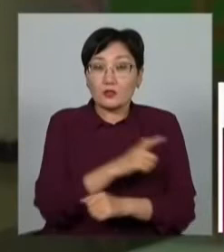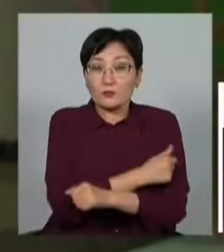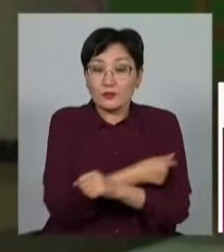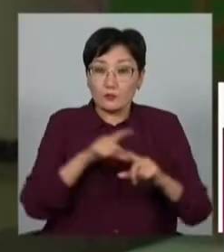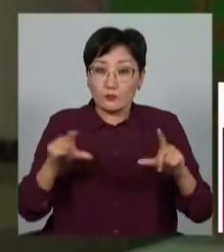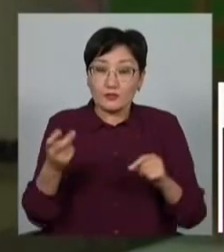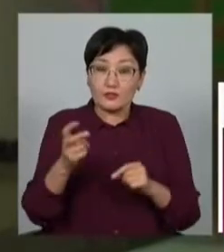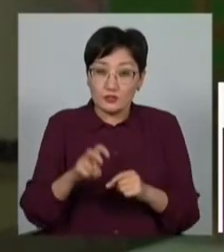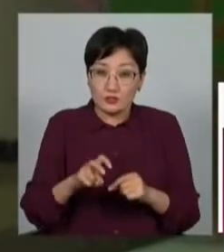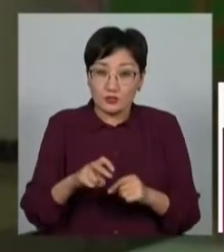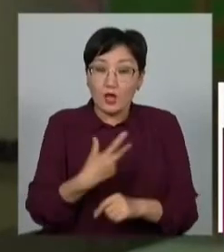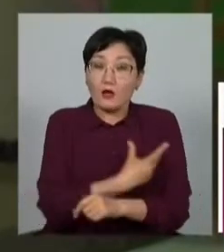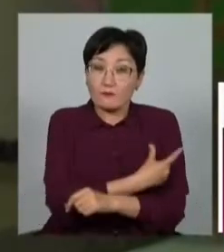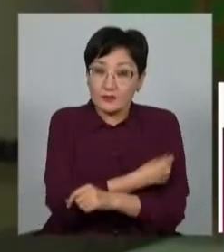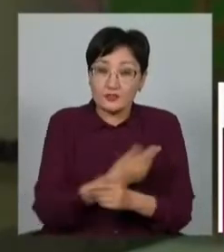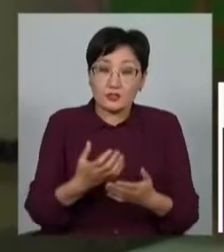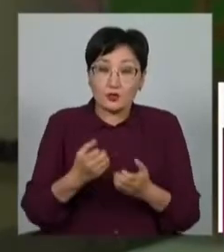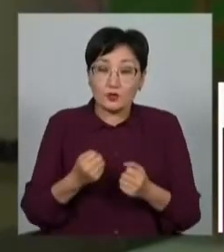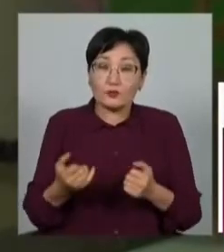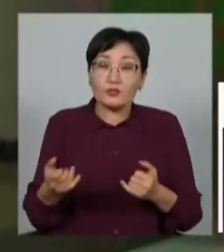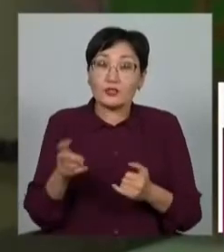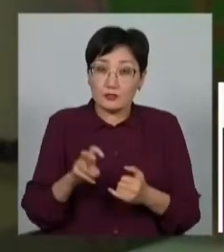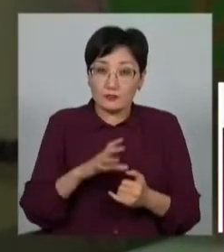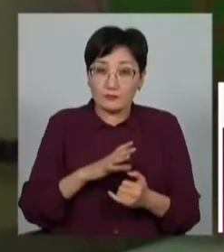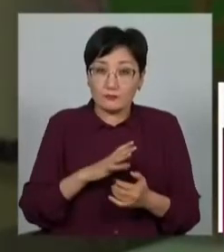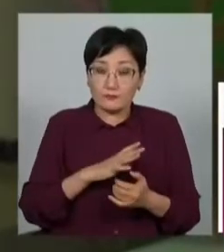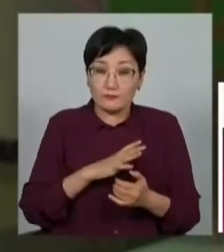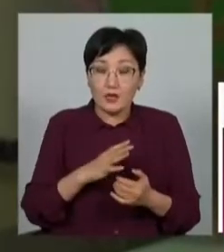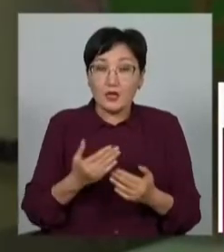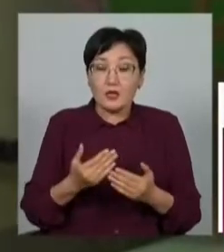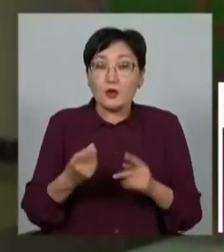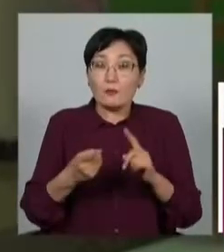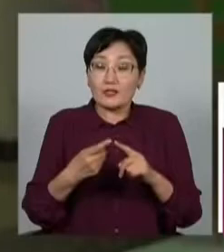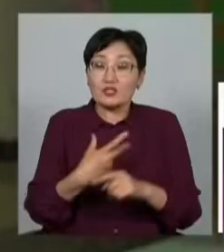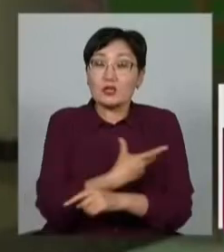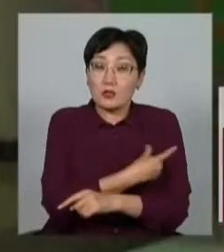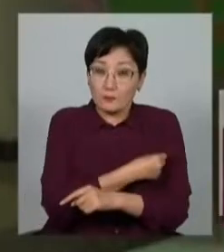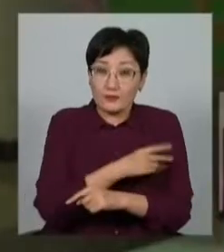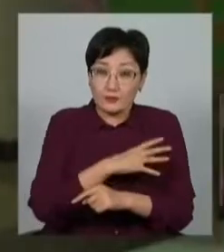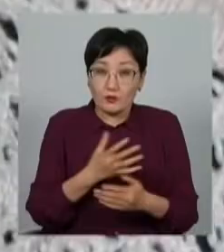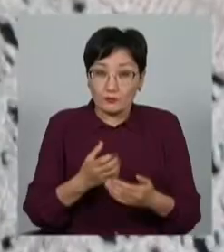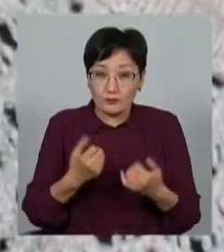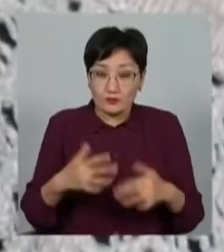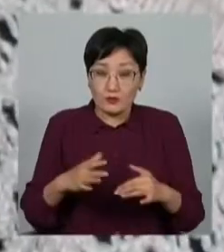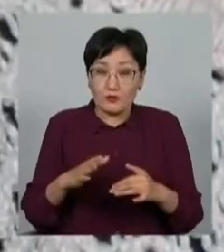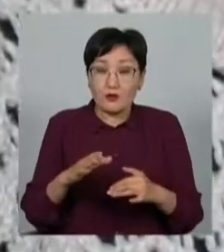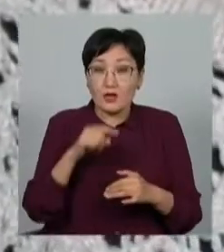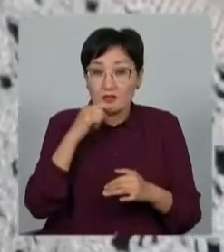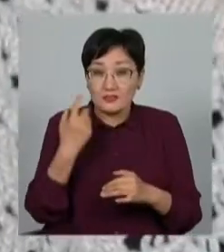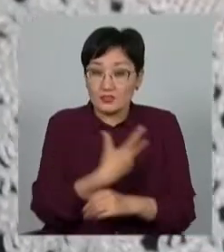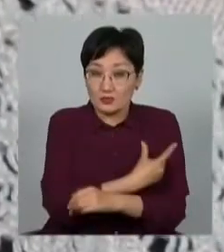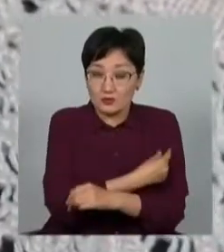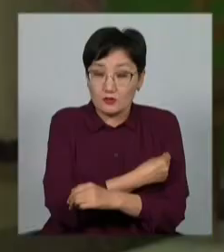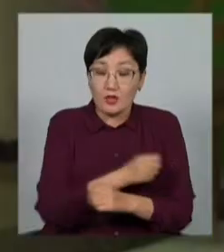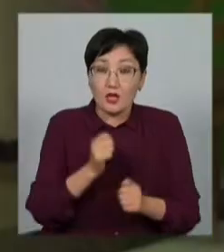поликлиникаға келіп тұрып, осы вакцина алу үшін келіп отырмын. Жаңа бірінші компонентін алдым, Спутник V-дің. Әр